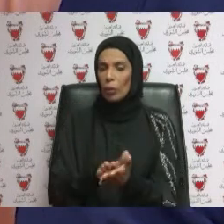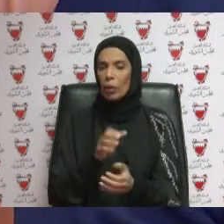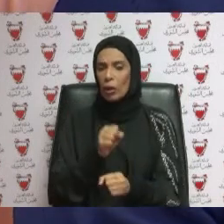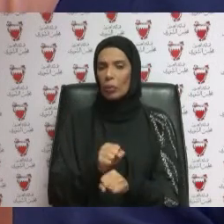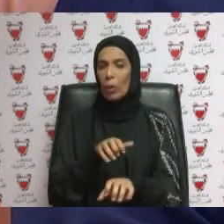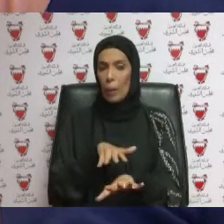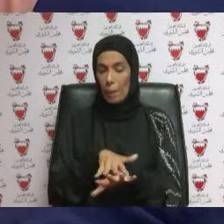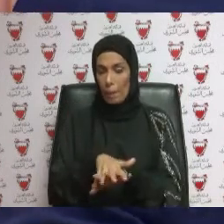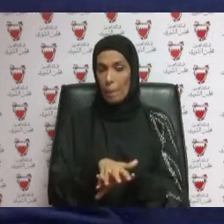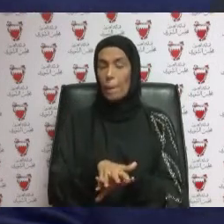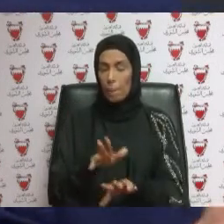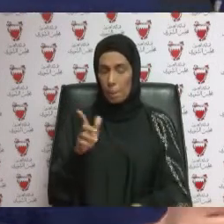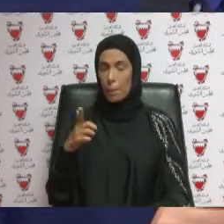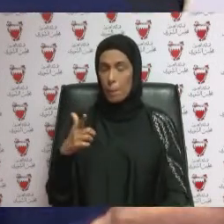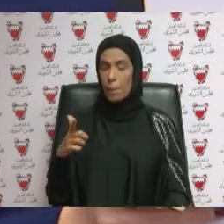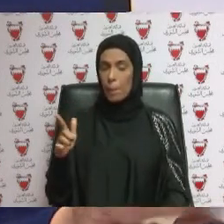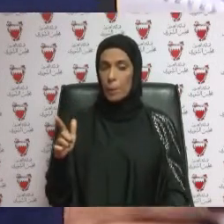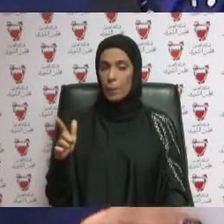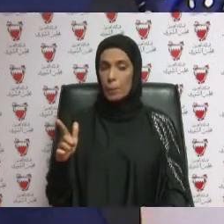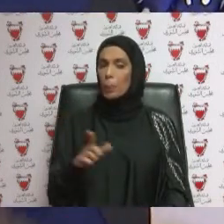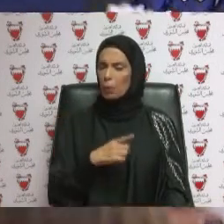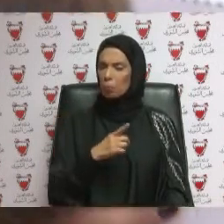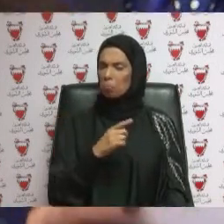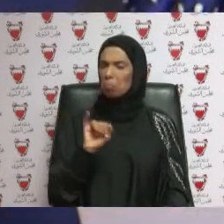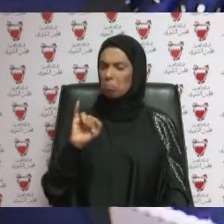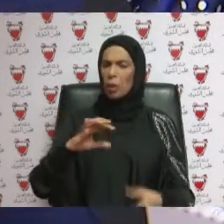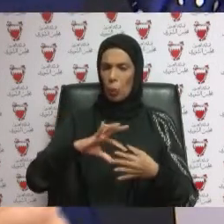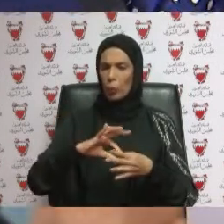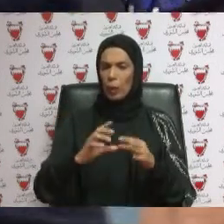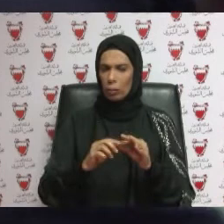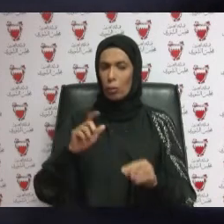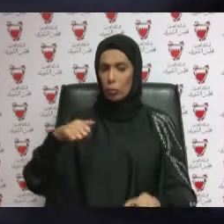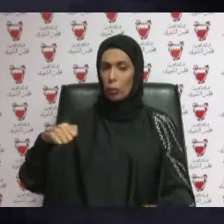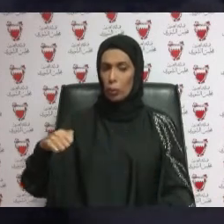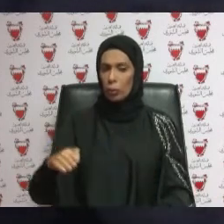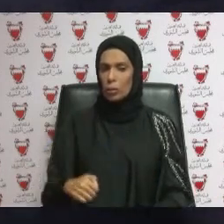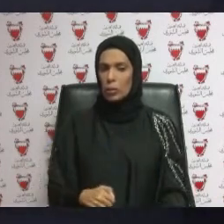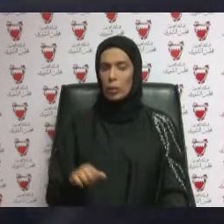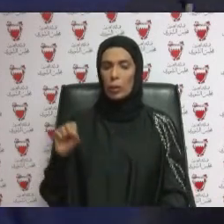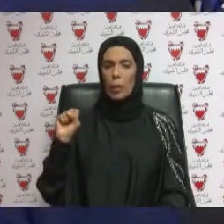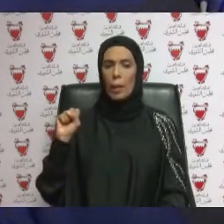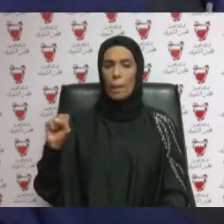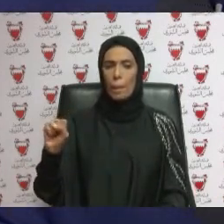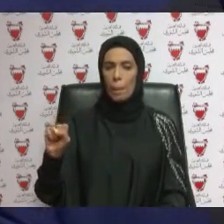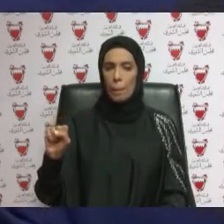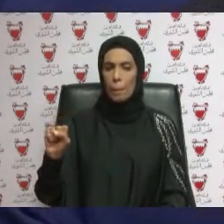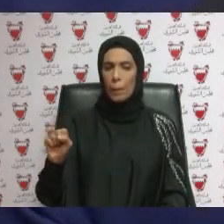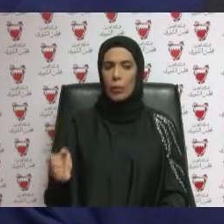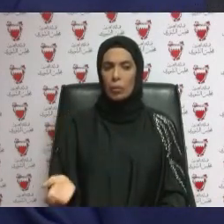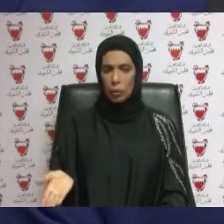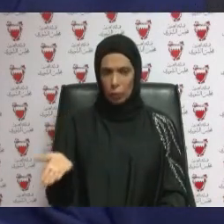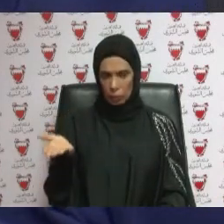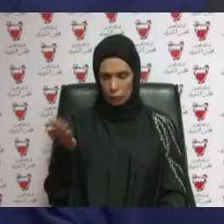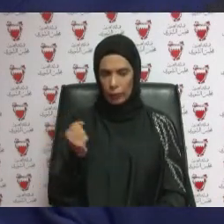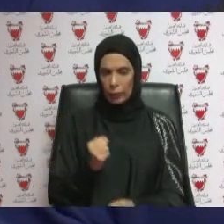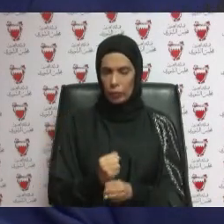الإدماج. صحيح في مثلا مؤسسات وجهات حكومية وحتى قطاع خاص جدا متقدمين في هذا